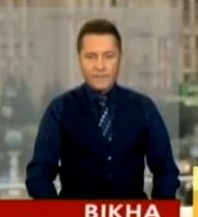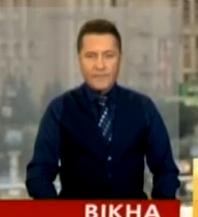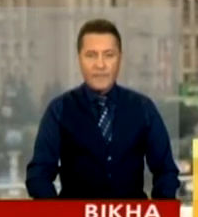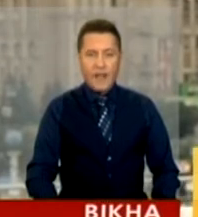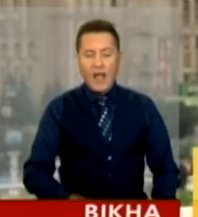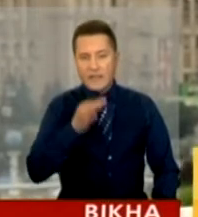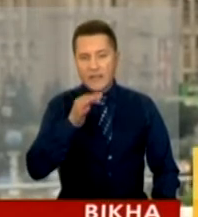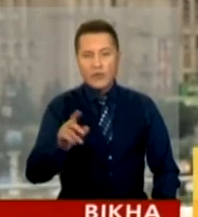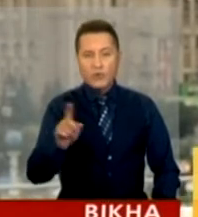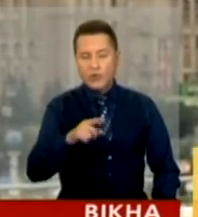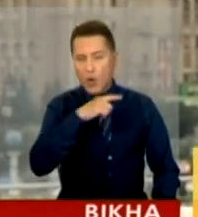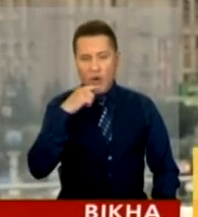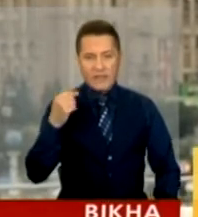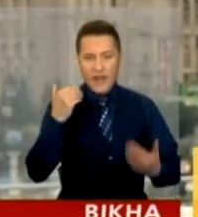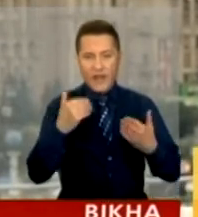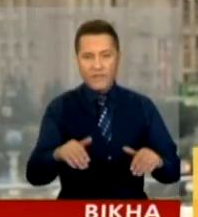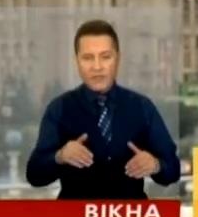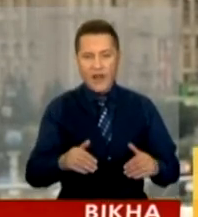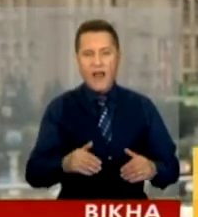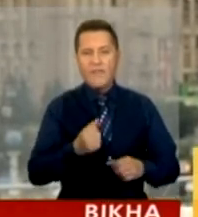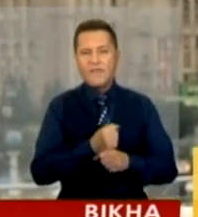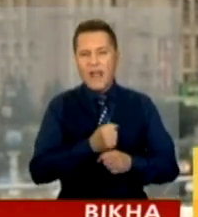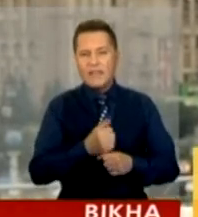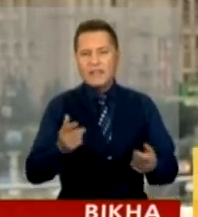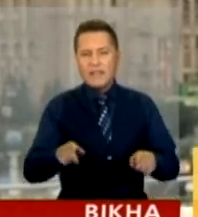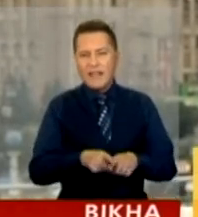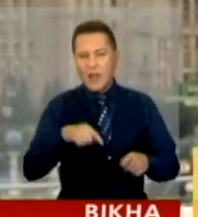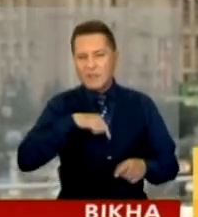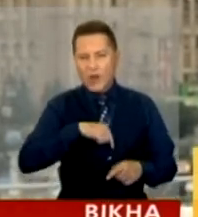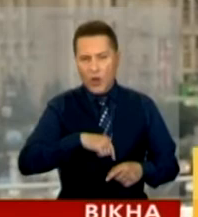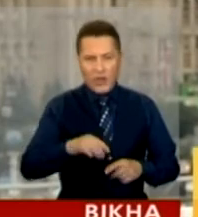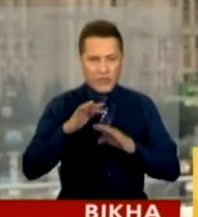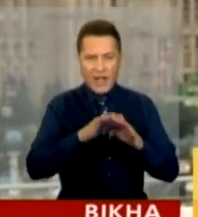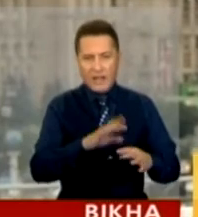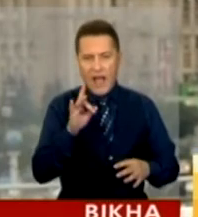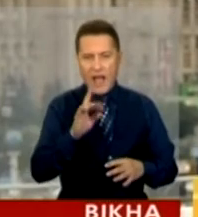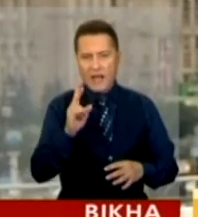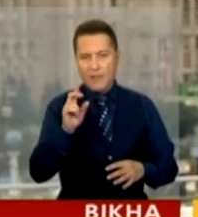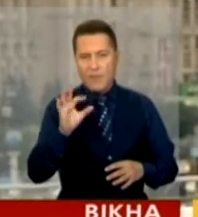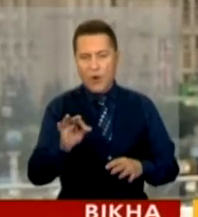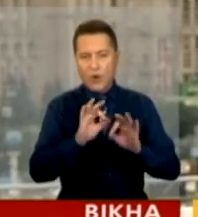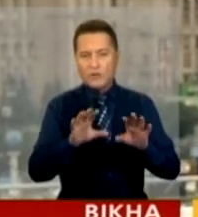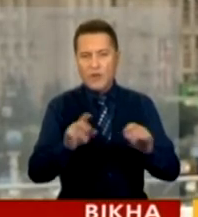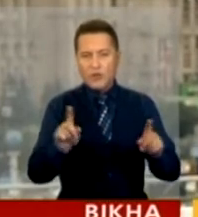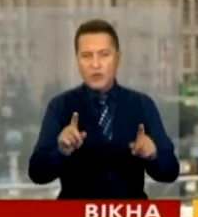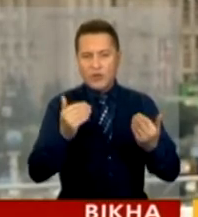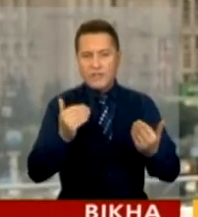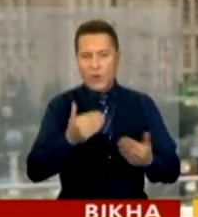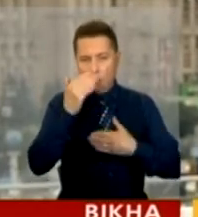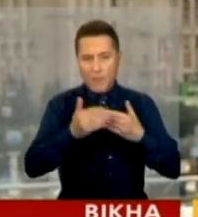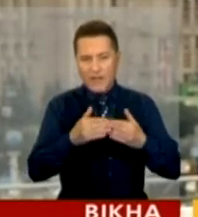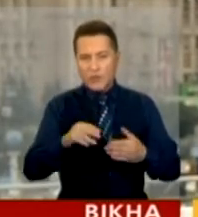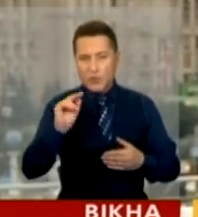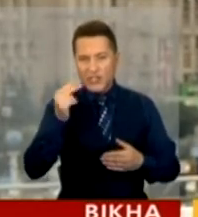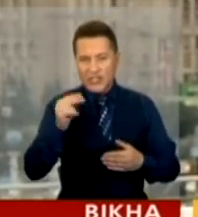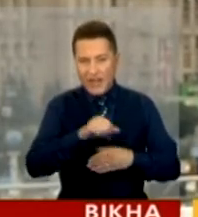Віто, скажу, що Росія вже вдається до таких психологічних атак. В РНБО нам розповіли, що сьогодні поблизу кордону із